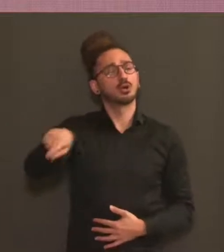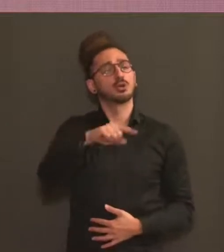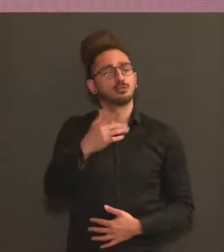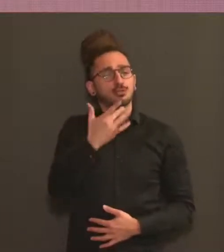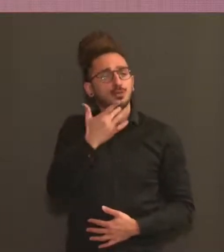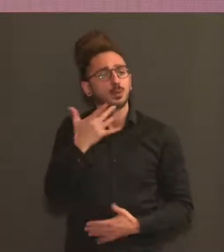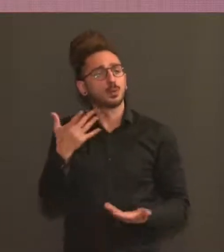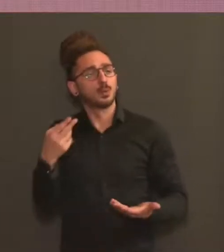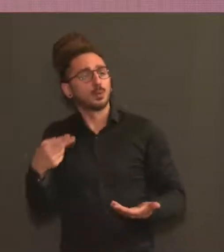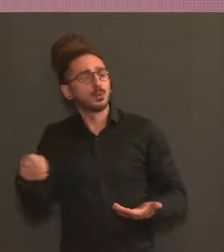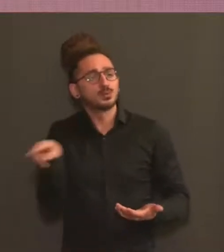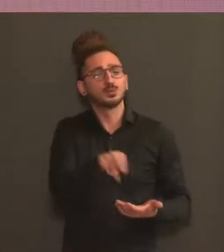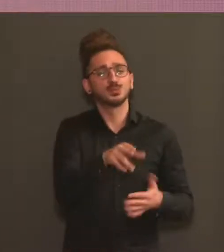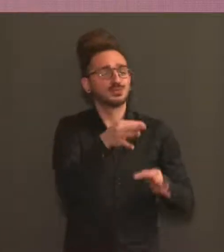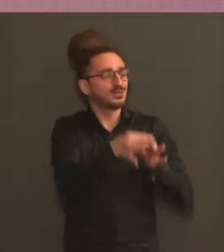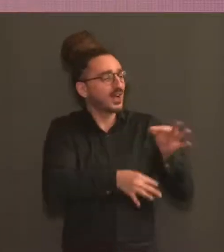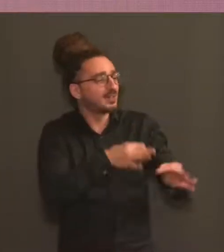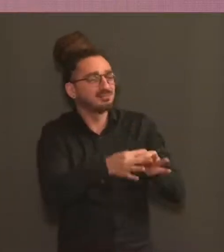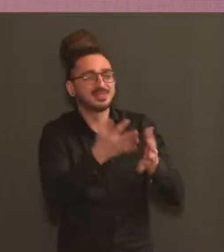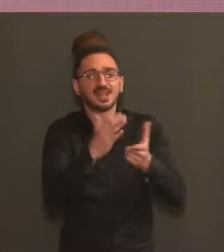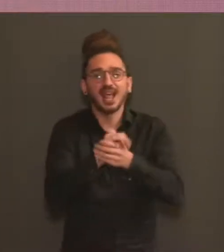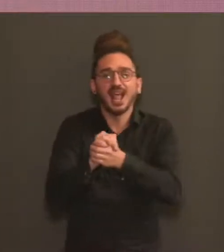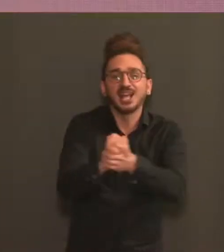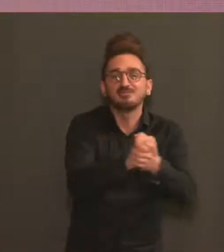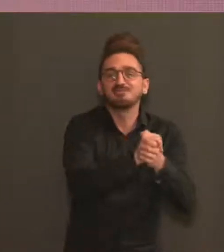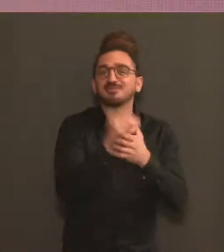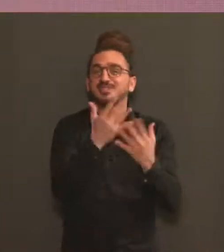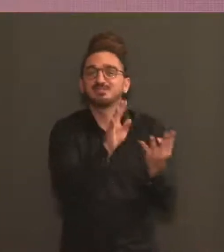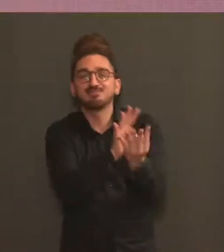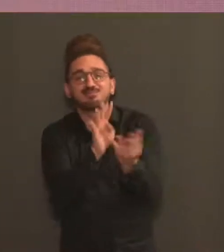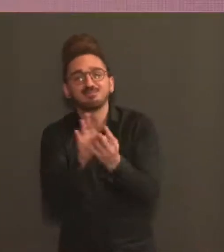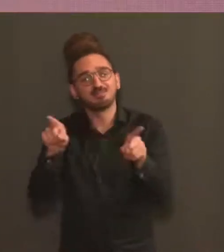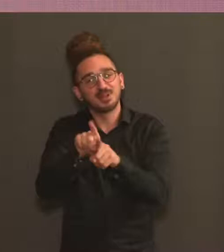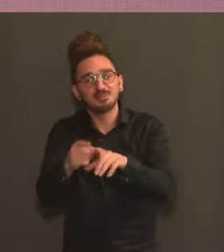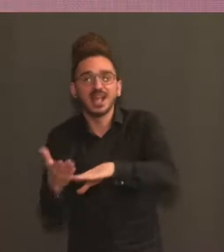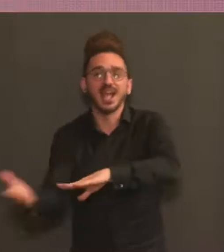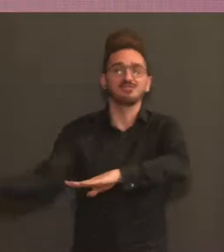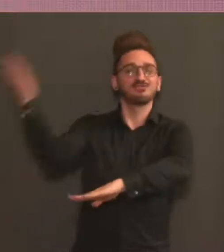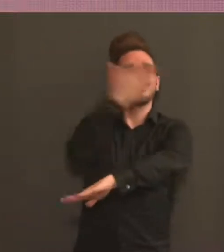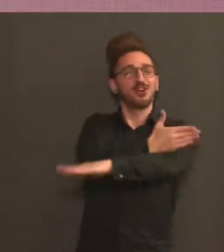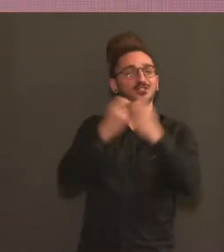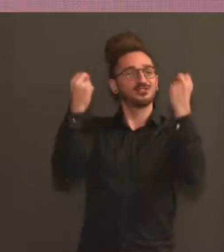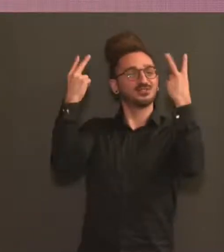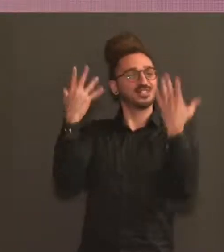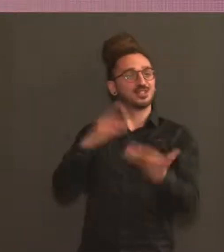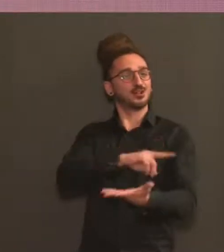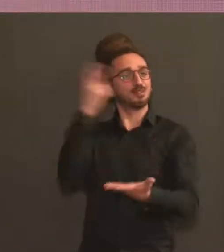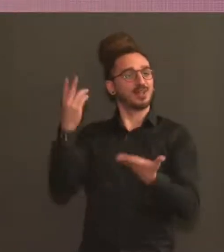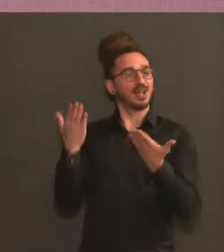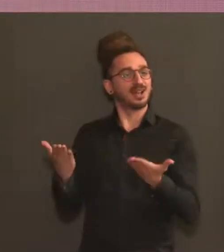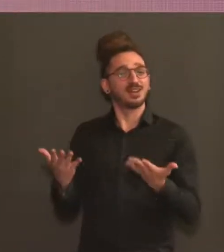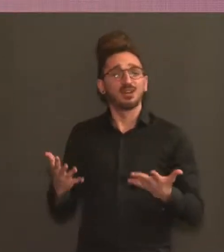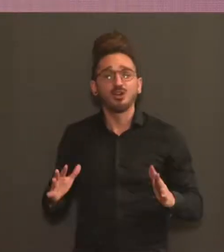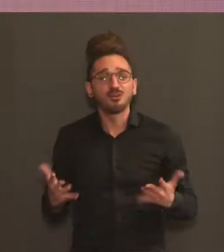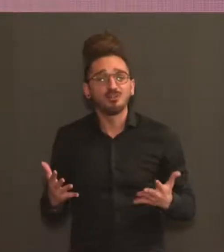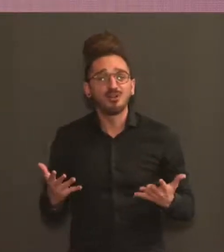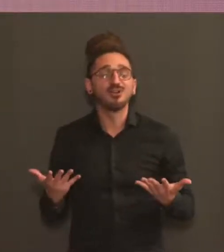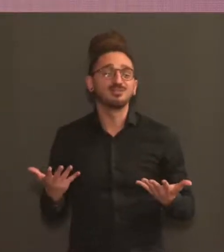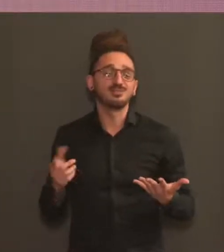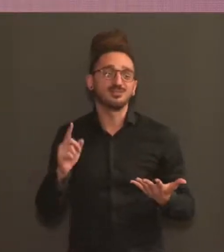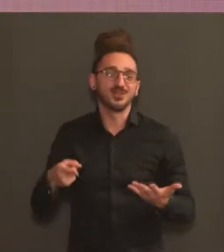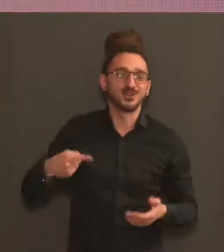chacun de nous de contribuer à ce que nous y parvenions le plus rapidement et le plus efficacement